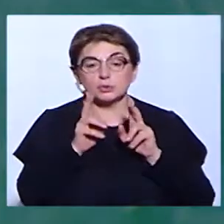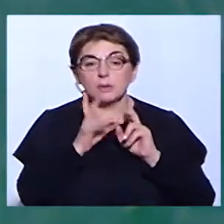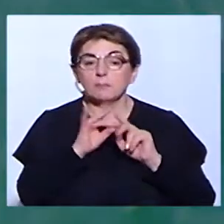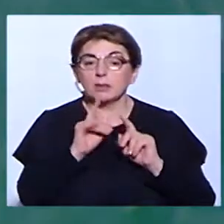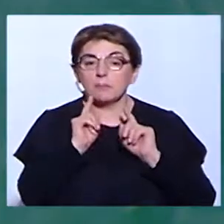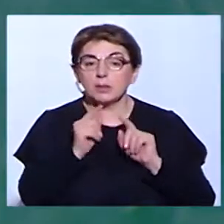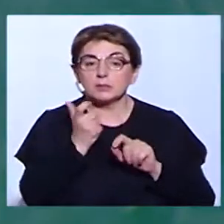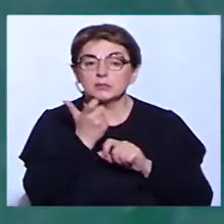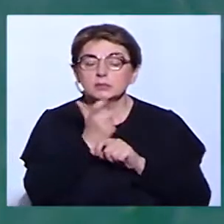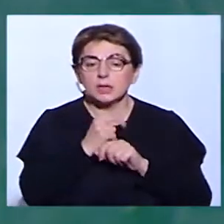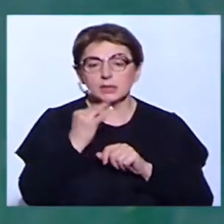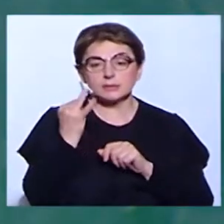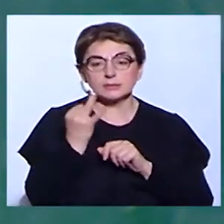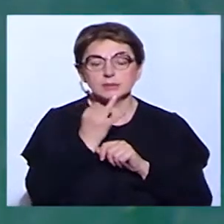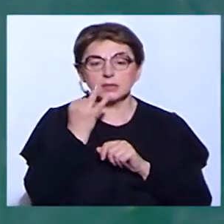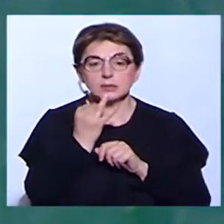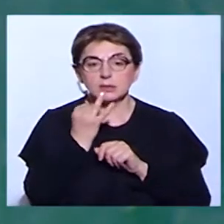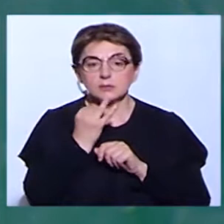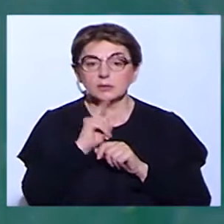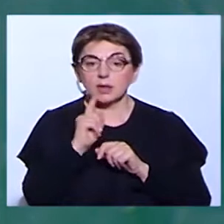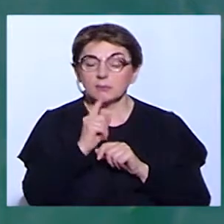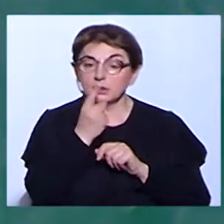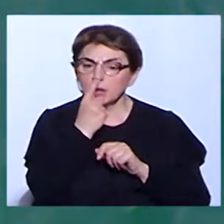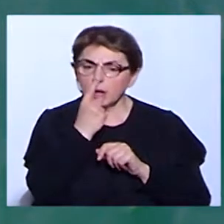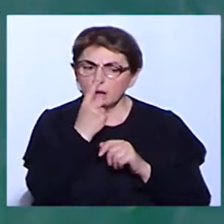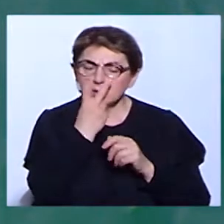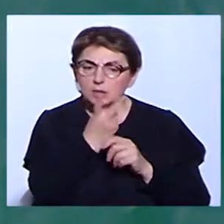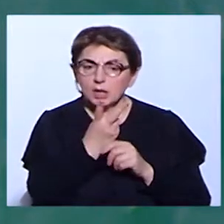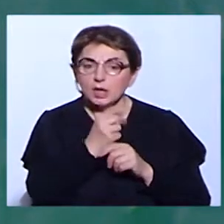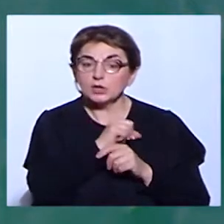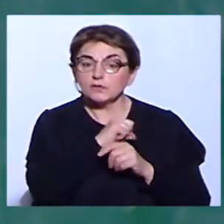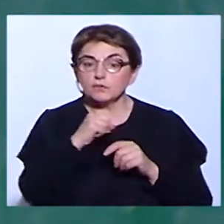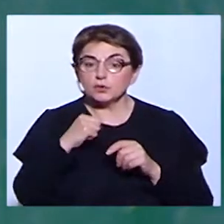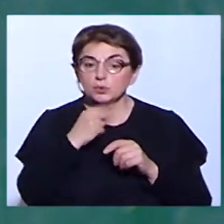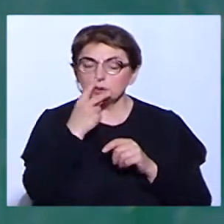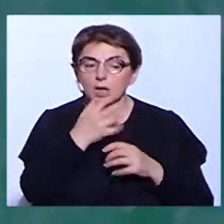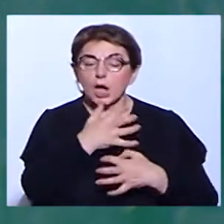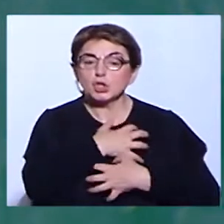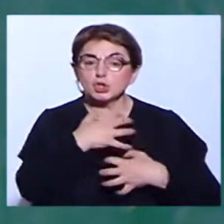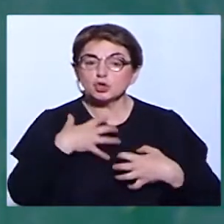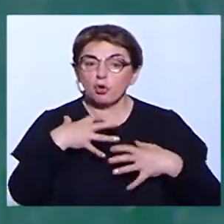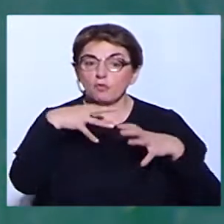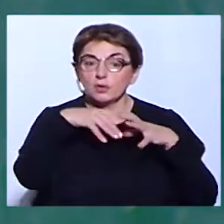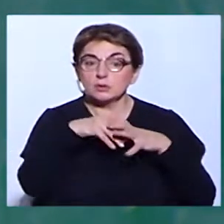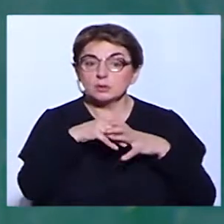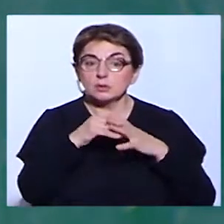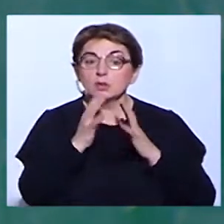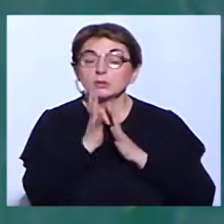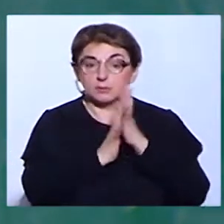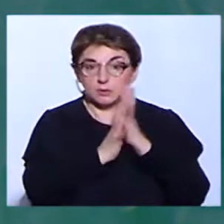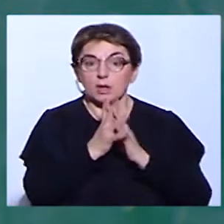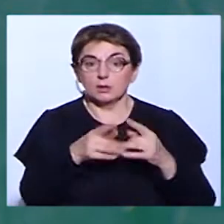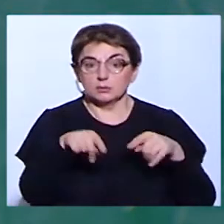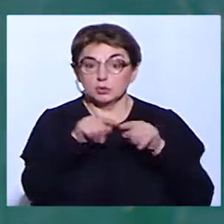მან ძალიან საინტერესო რამ შენიშნა ცხოველებში, შენიშნა მცენარეებშიც,